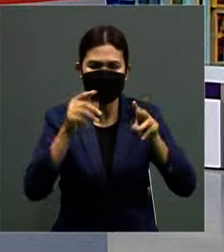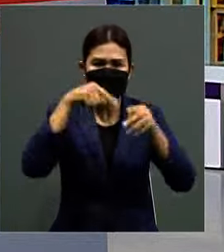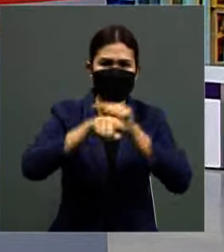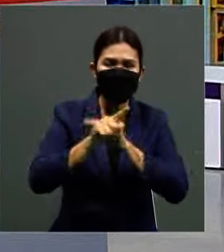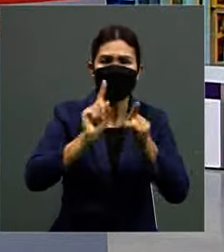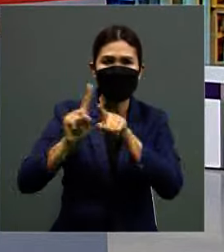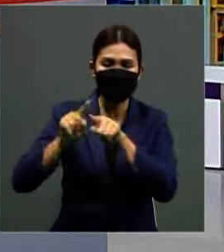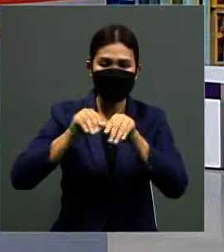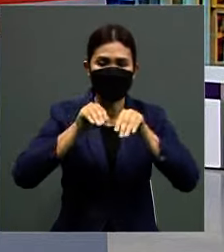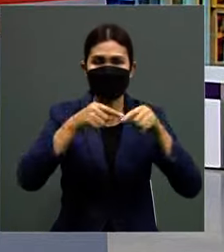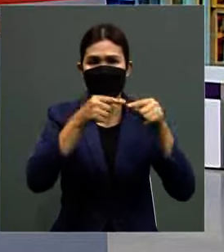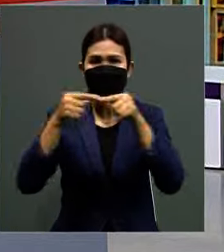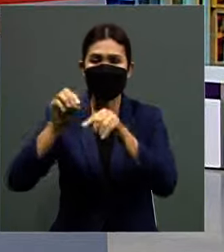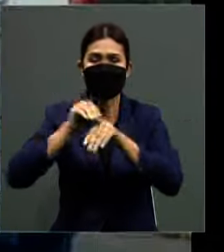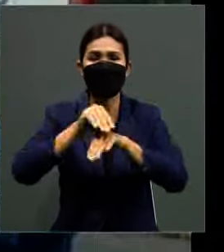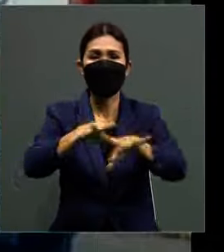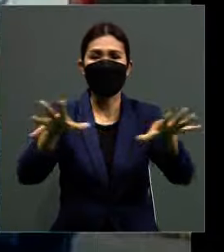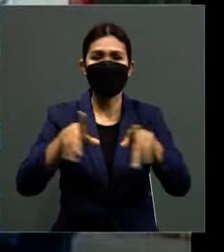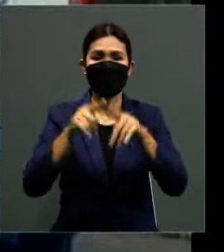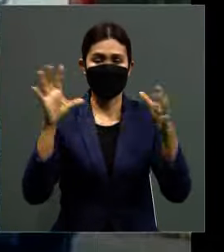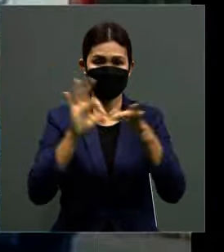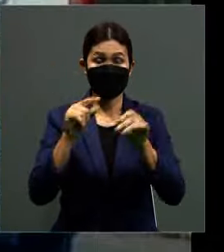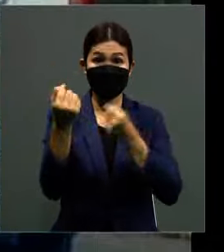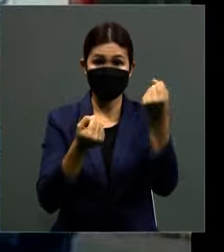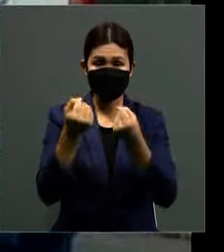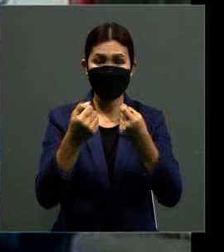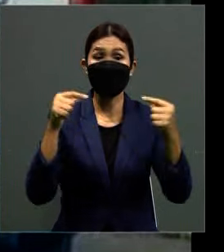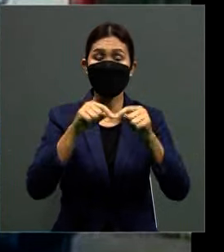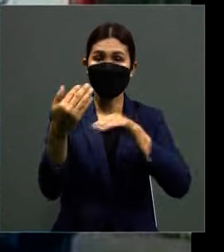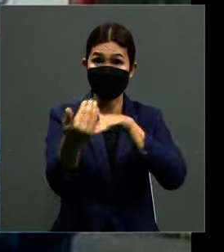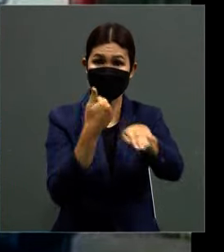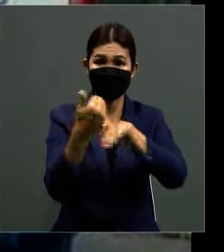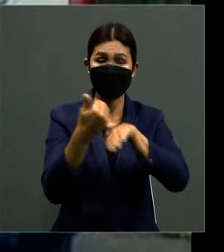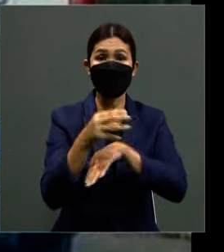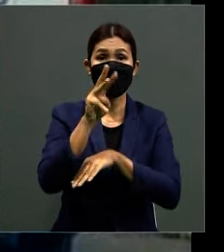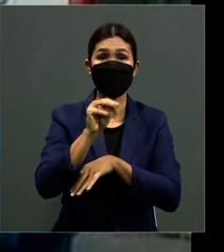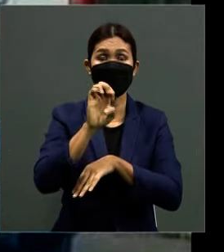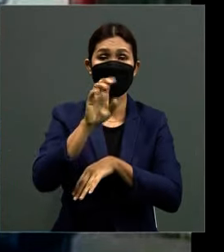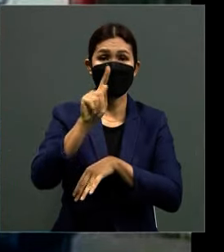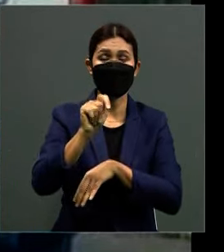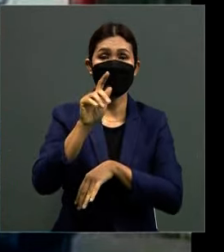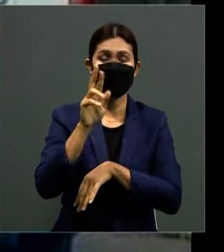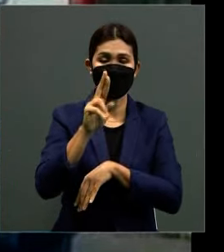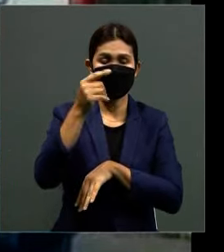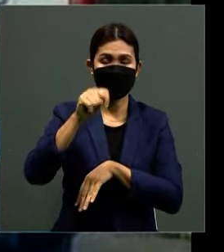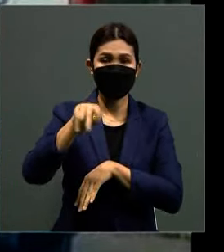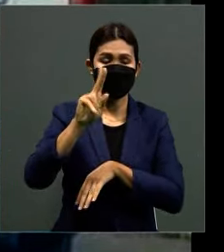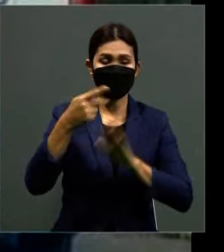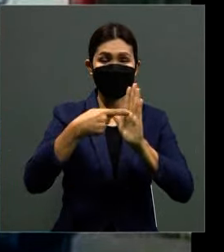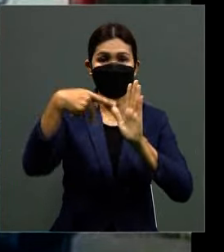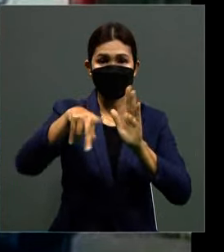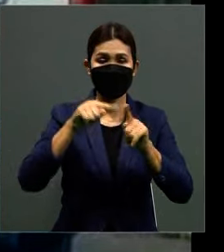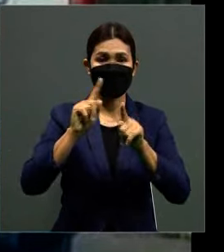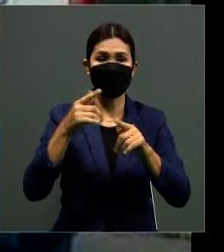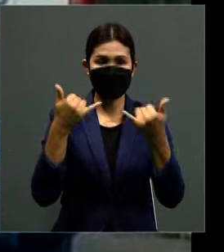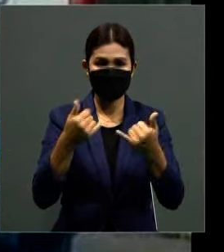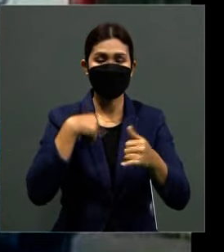ความร่วมมือสำหรับผู้ที่ใช้รถใช้ถนนนะฮะโดยเฉพาะถนนมิตรภาพถนนพหลโยธินมุ่งหน้ากทมค่ะตอนนี้ต้องหลีก